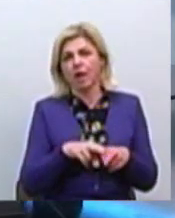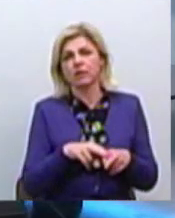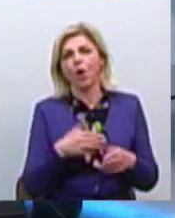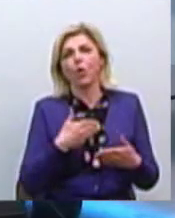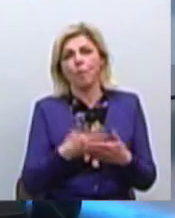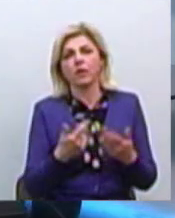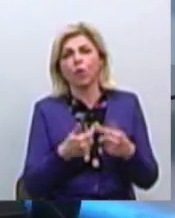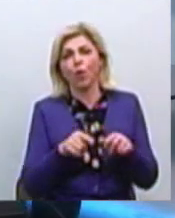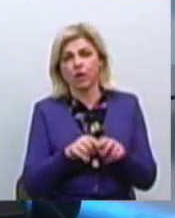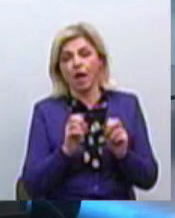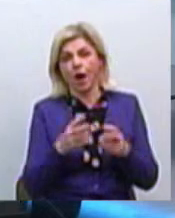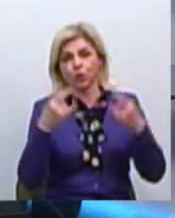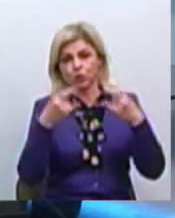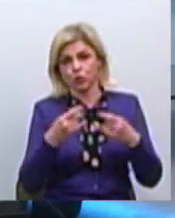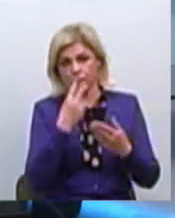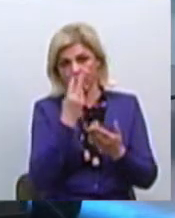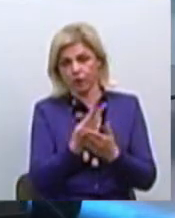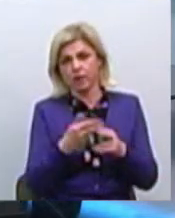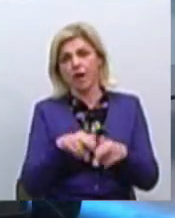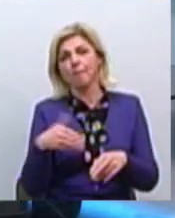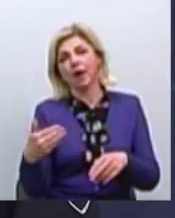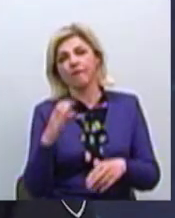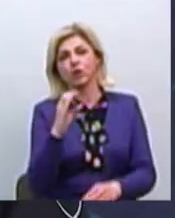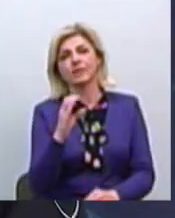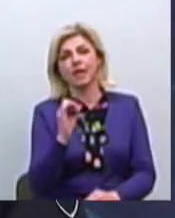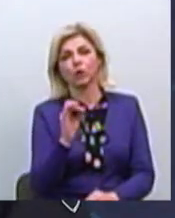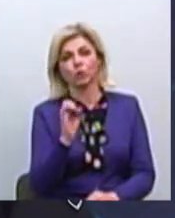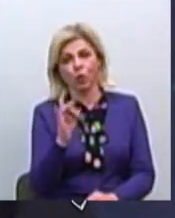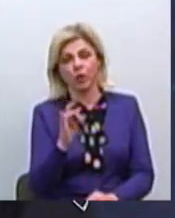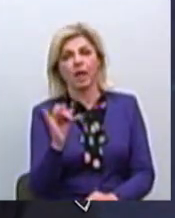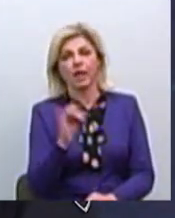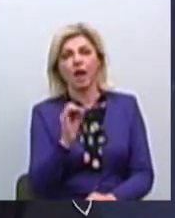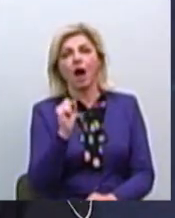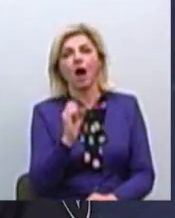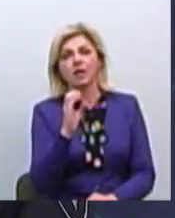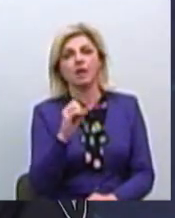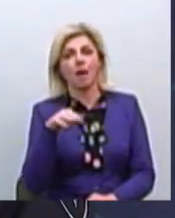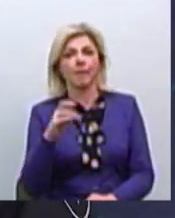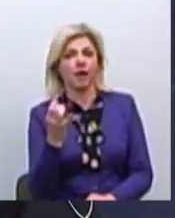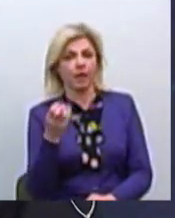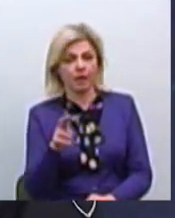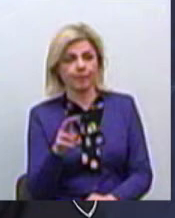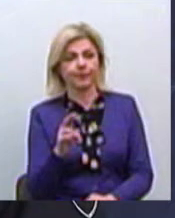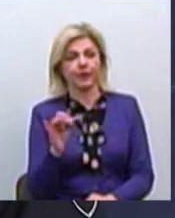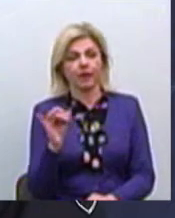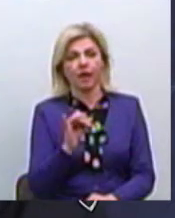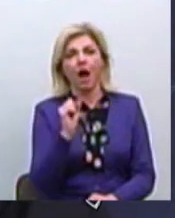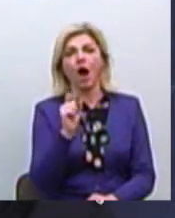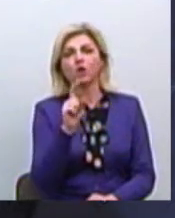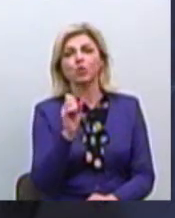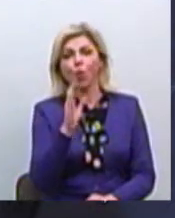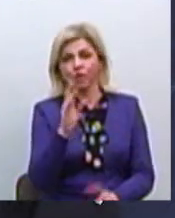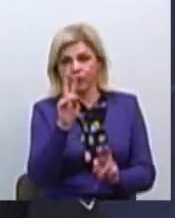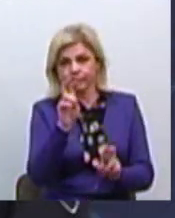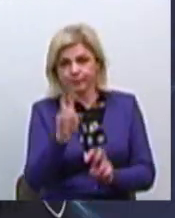як в сюжеті були озвучені, це правий сектор Соціально-національна асамблея, от, цивільний корпус АЗОВ. От,